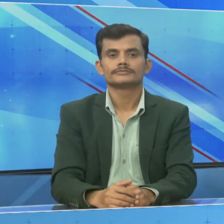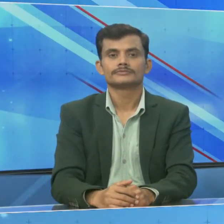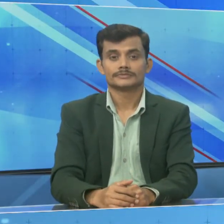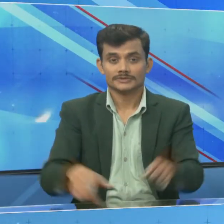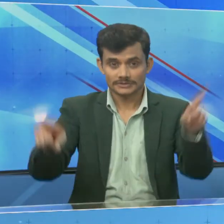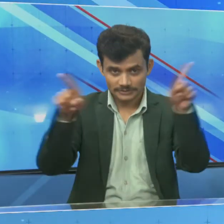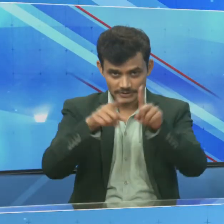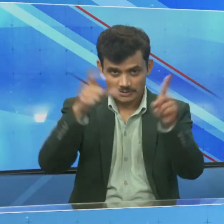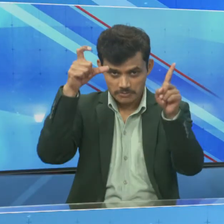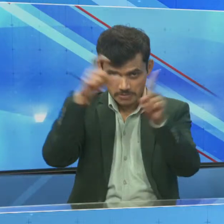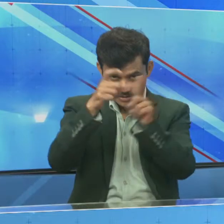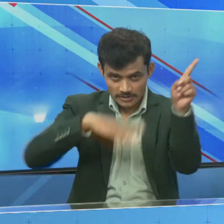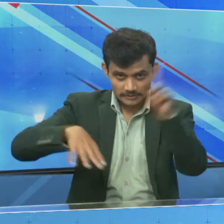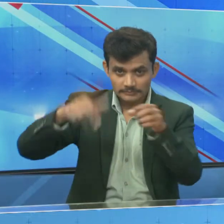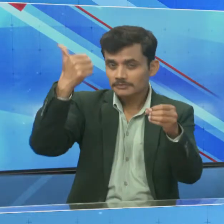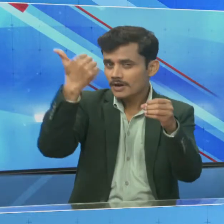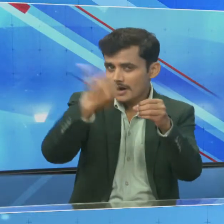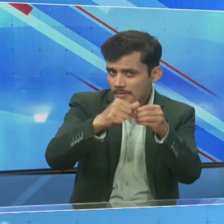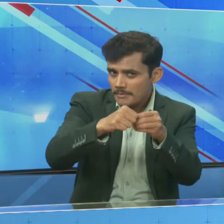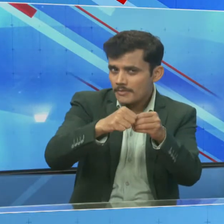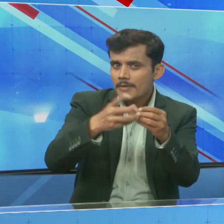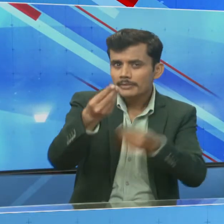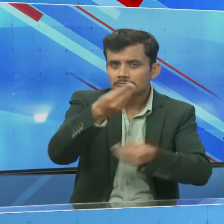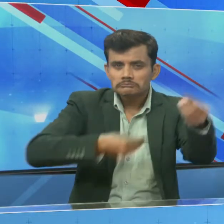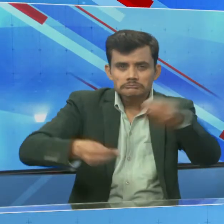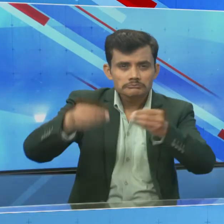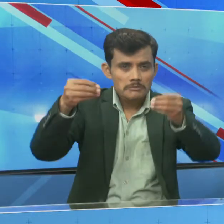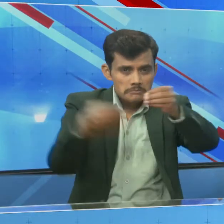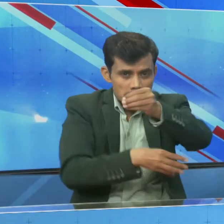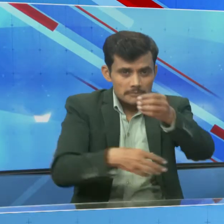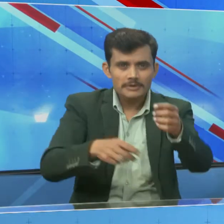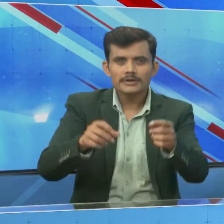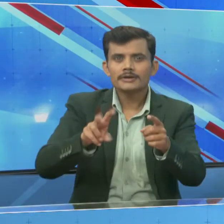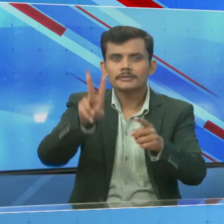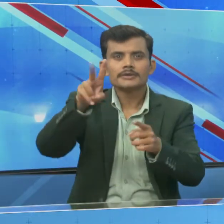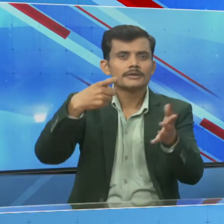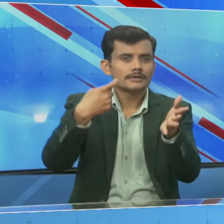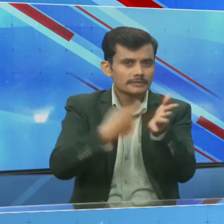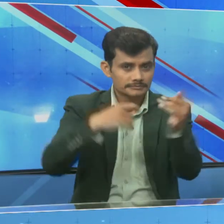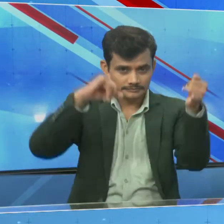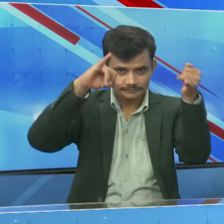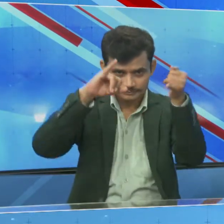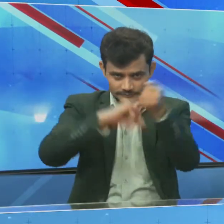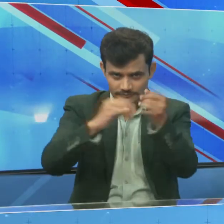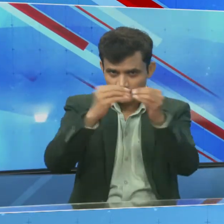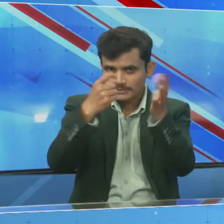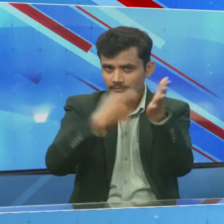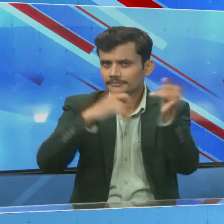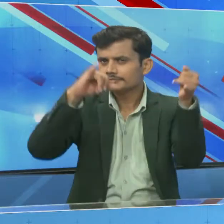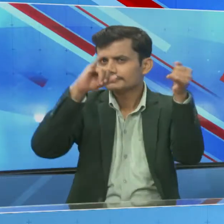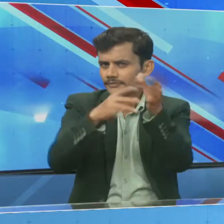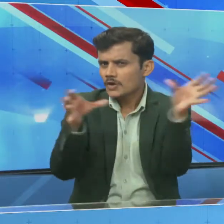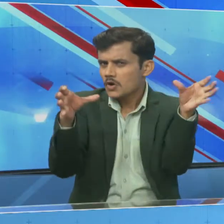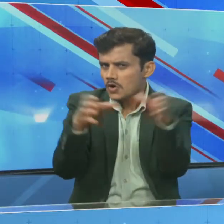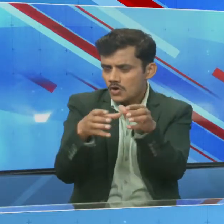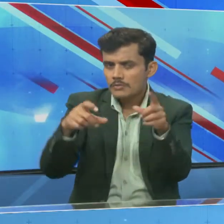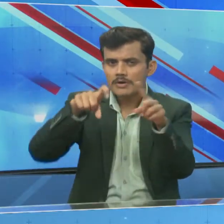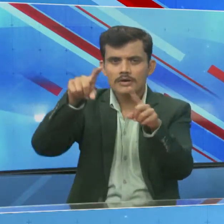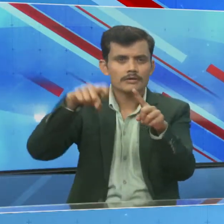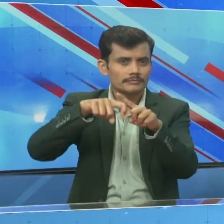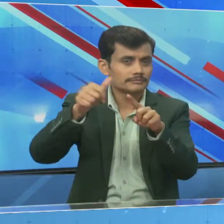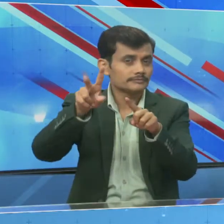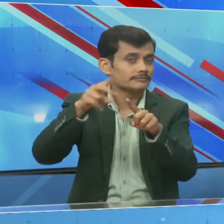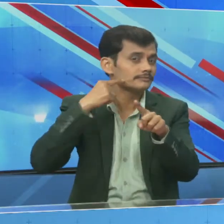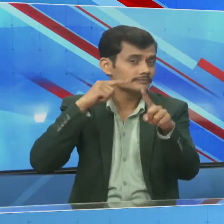वहीं दिल्ली आबकारी घोटाले में गिरफ्तार बीआरएस नेता के कविता को आज राउज एवेन्यू कोर्ट में पेश किया गया, जहां अदालत ने